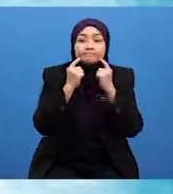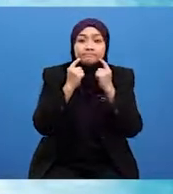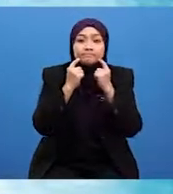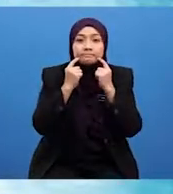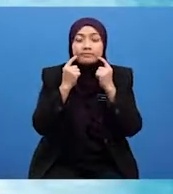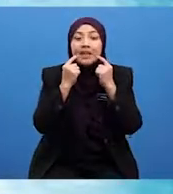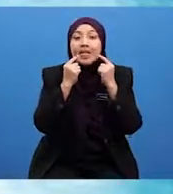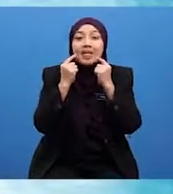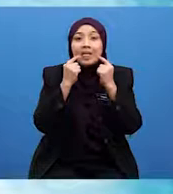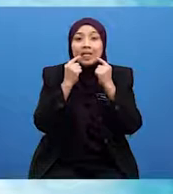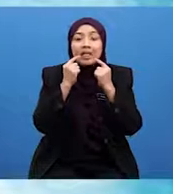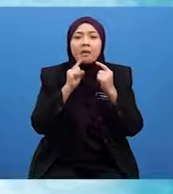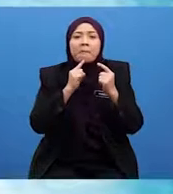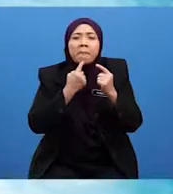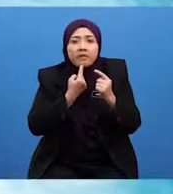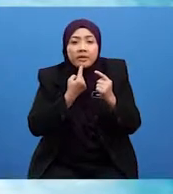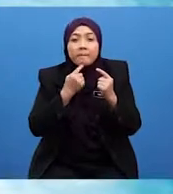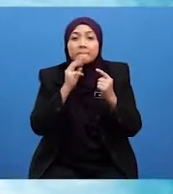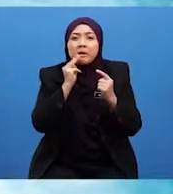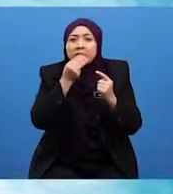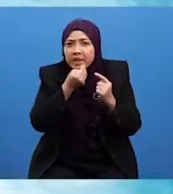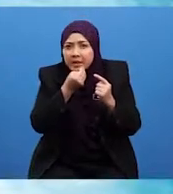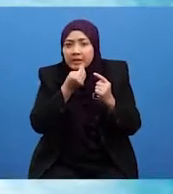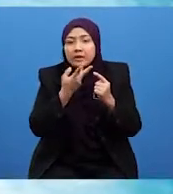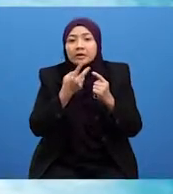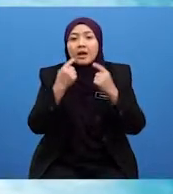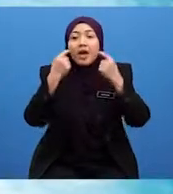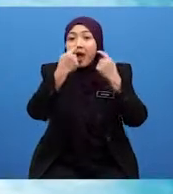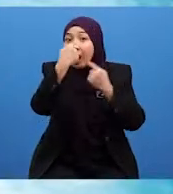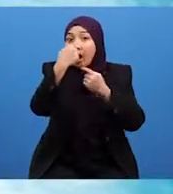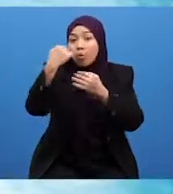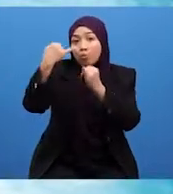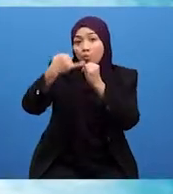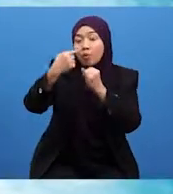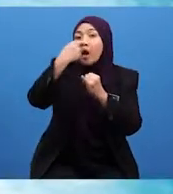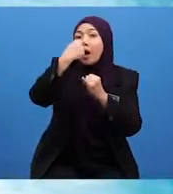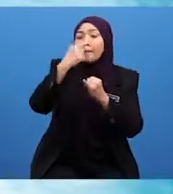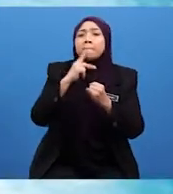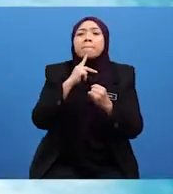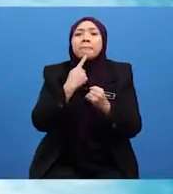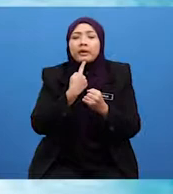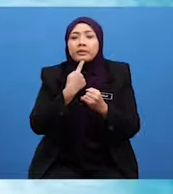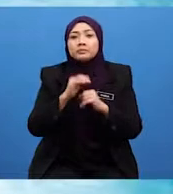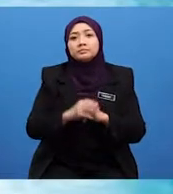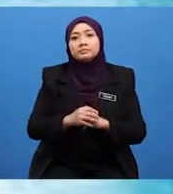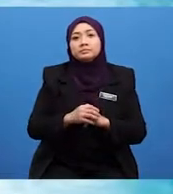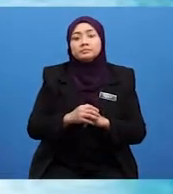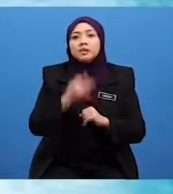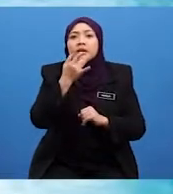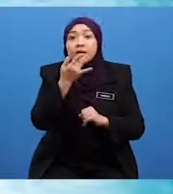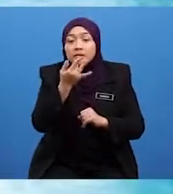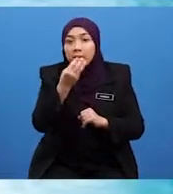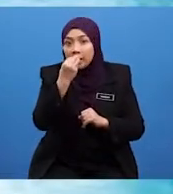masin, pangkal lidah pahit. Murid-murid, rasa makanan dipengaruhi oleh